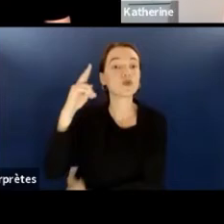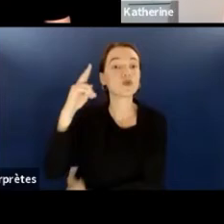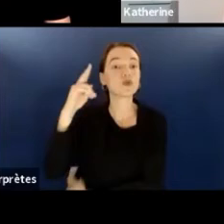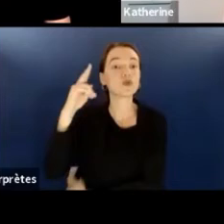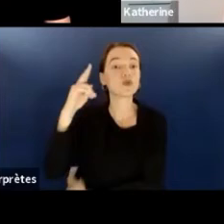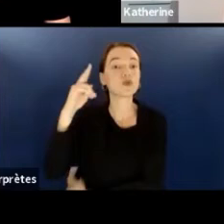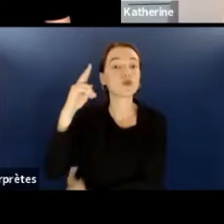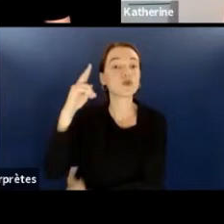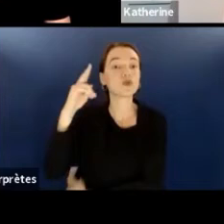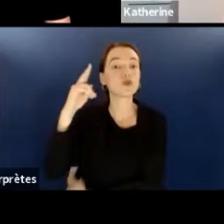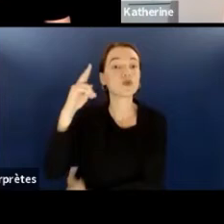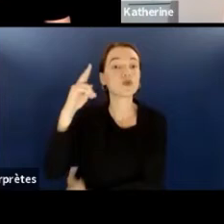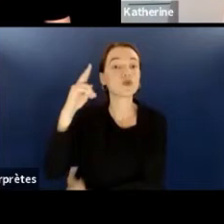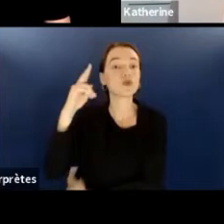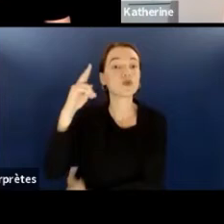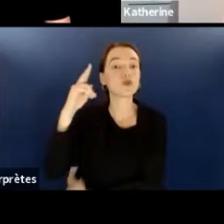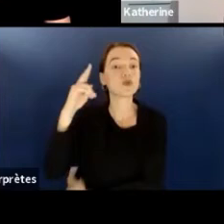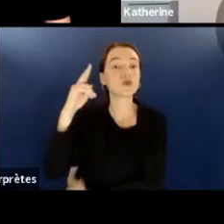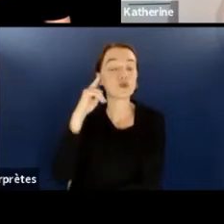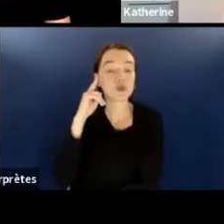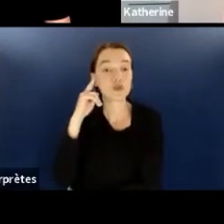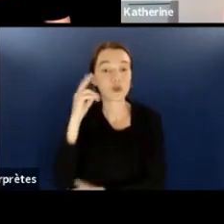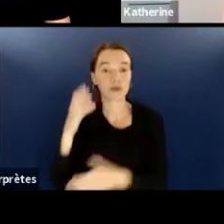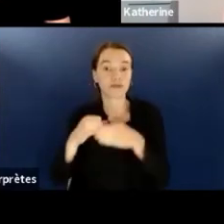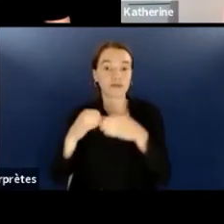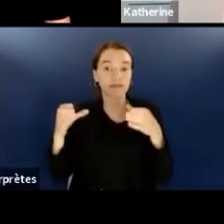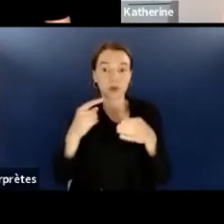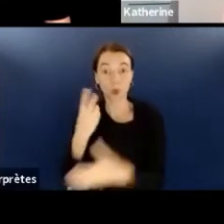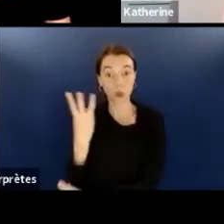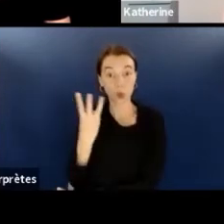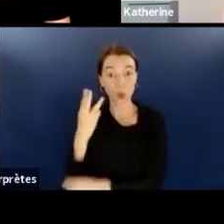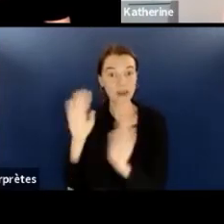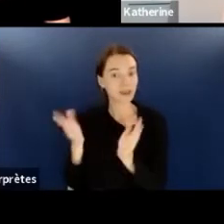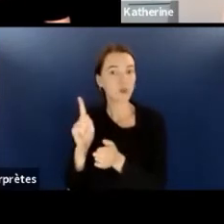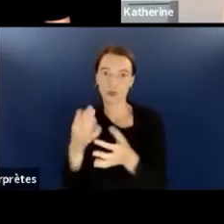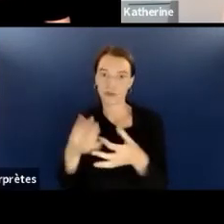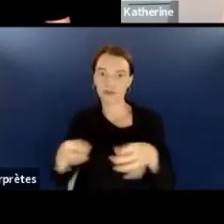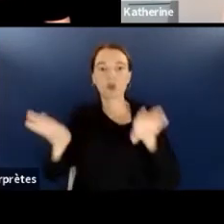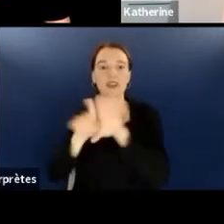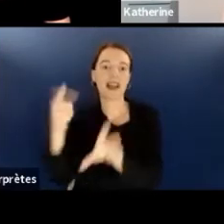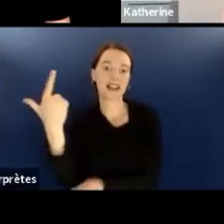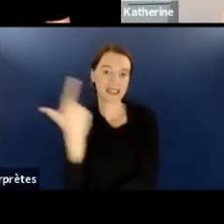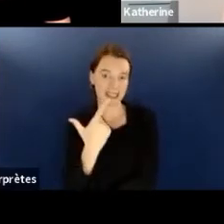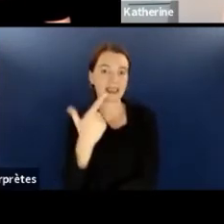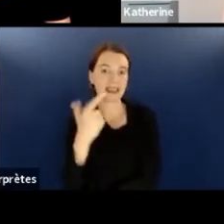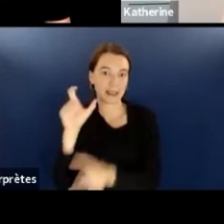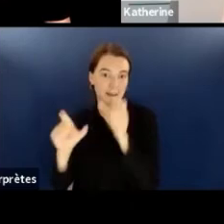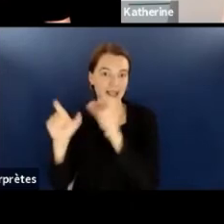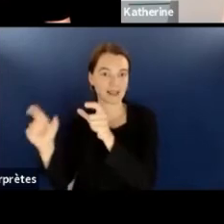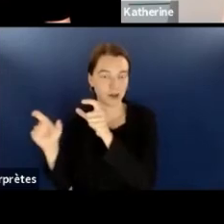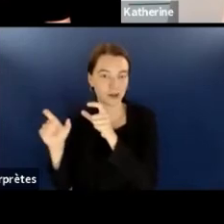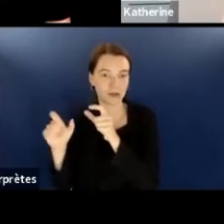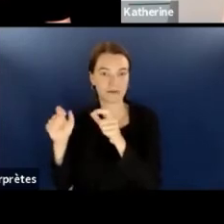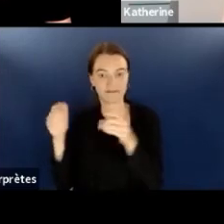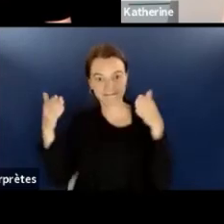mais ils ont intégré. C'est assez rare pour être souligné. On est déjà 7 à collaborer rien que sur le